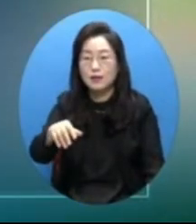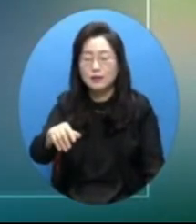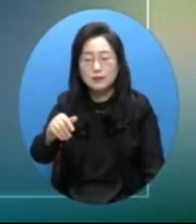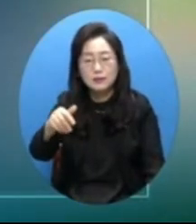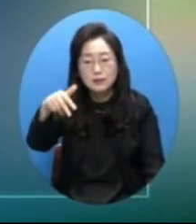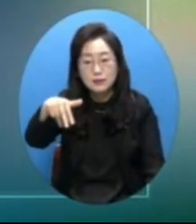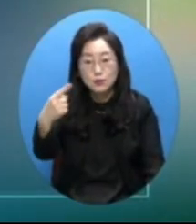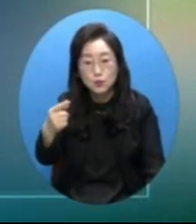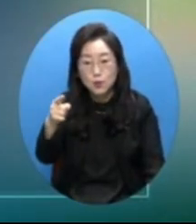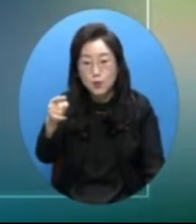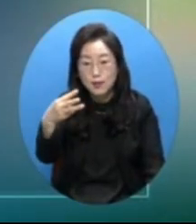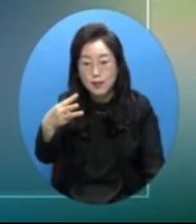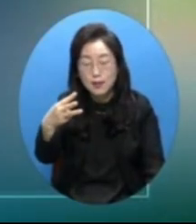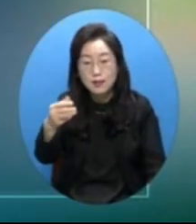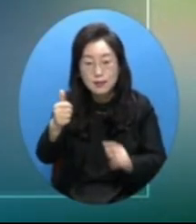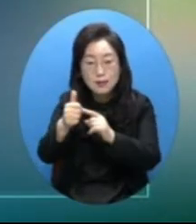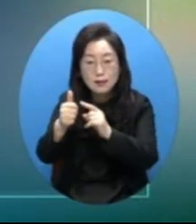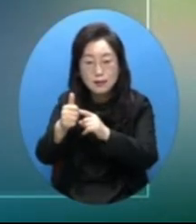교회에